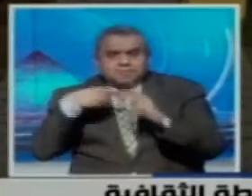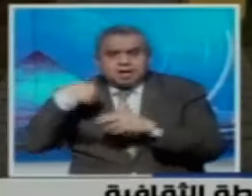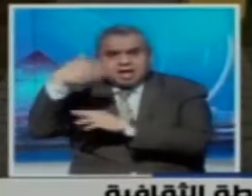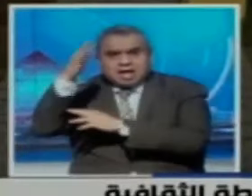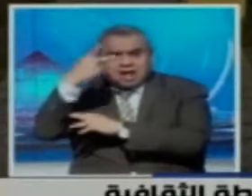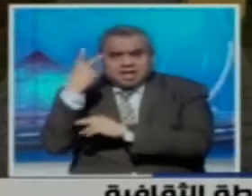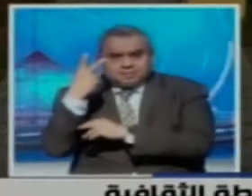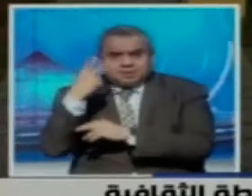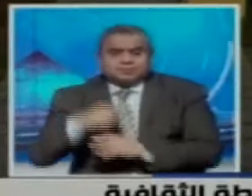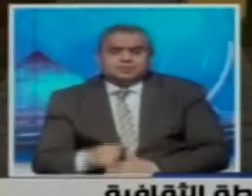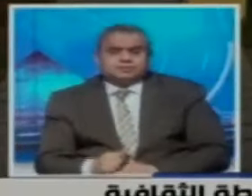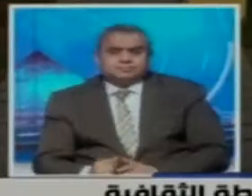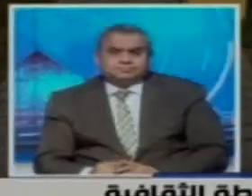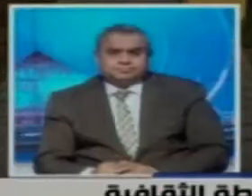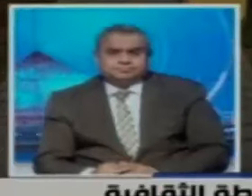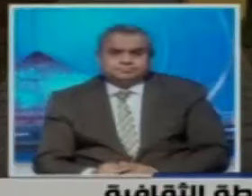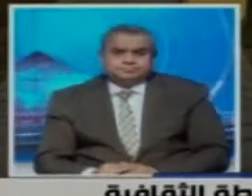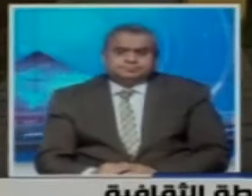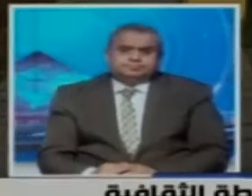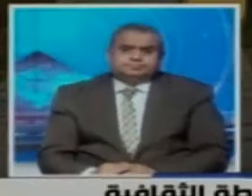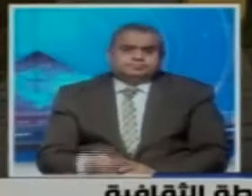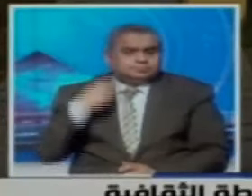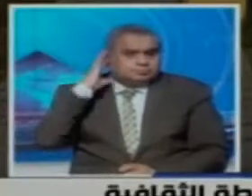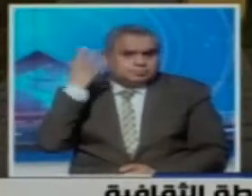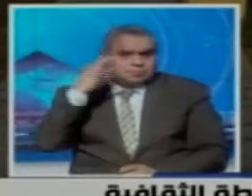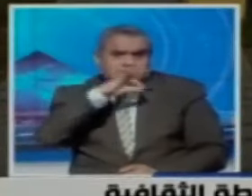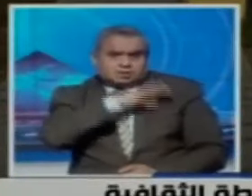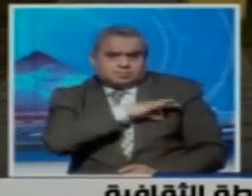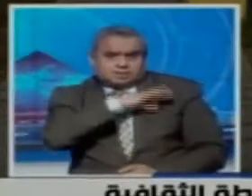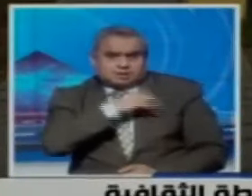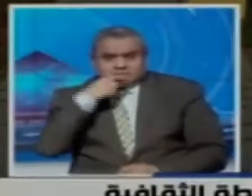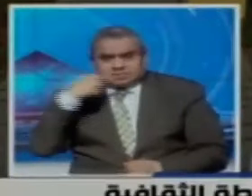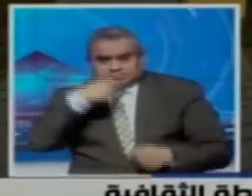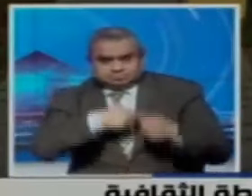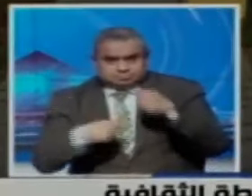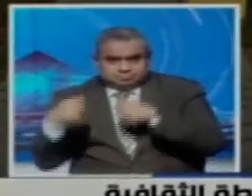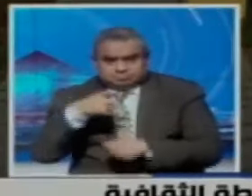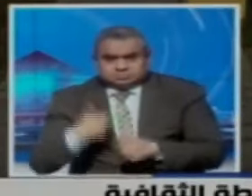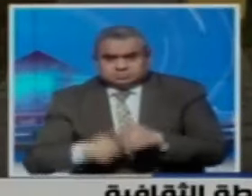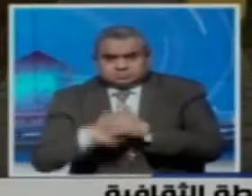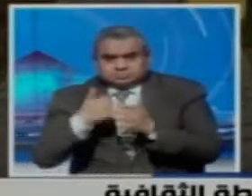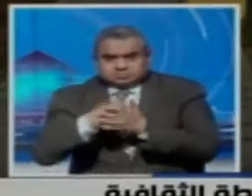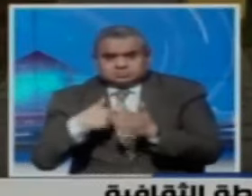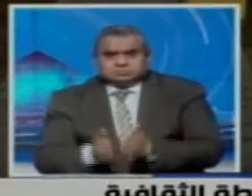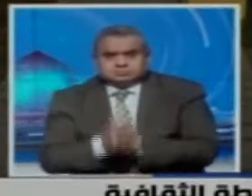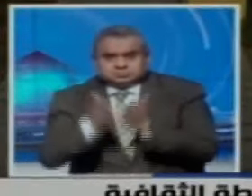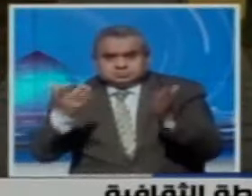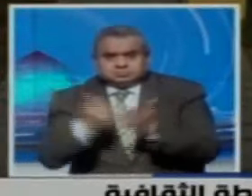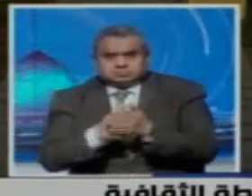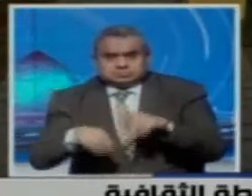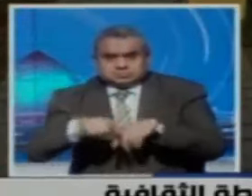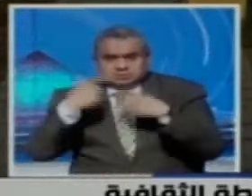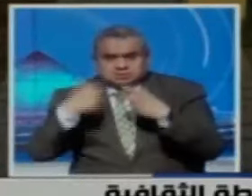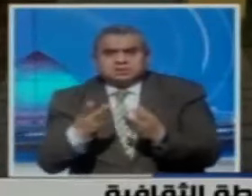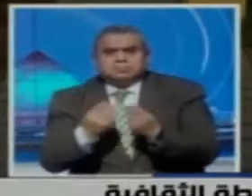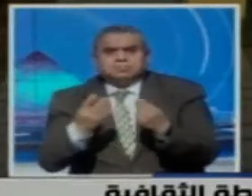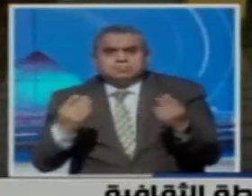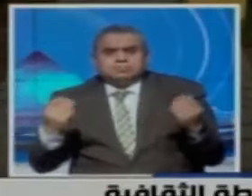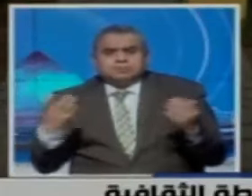وما يعني ومكاسبه الاقتصادية الذي حققها خلال فترة تواجده في المدينة، هناك العديد